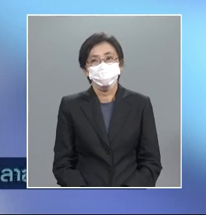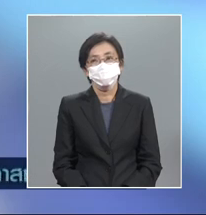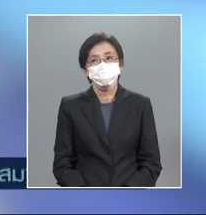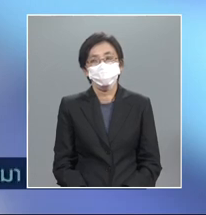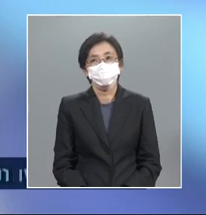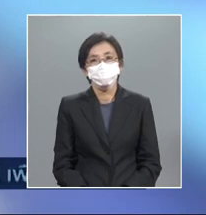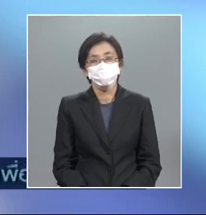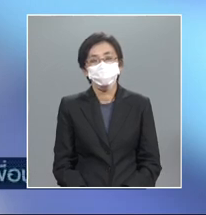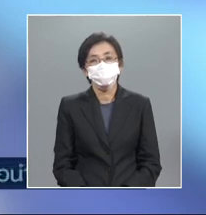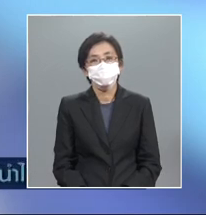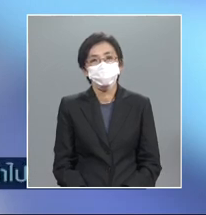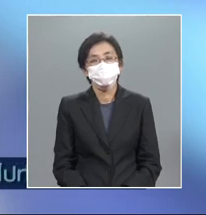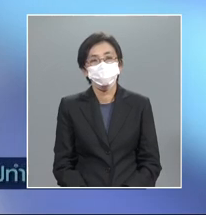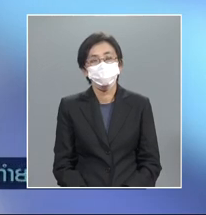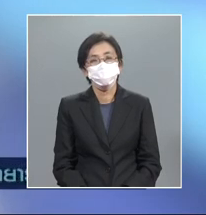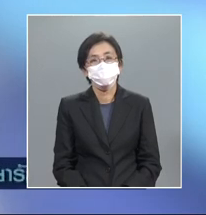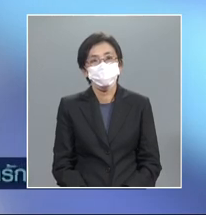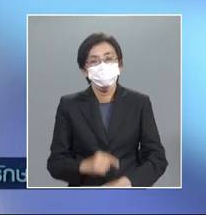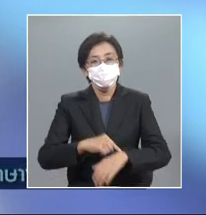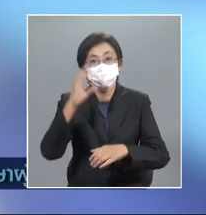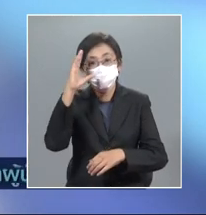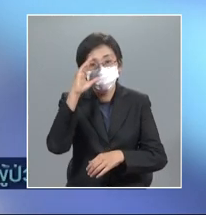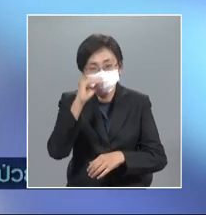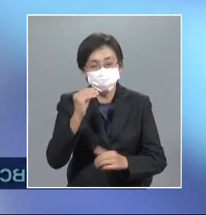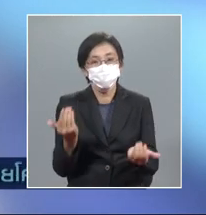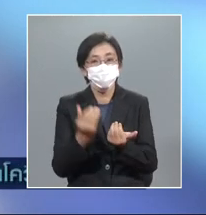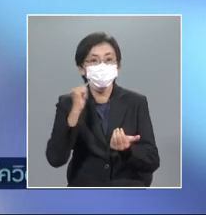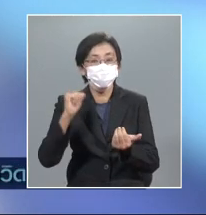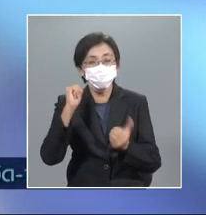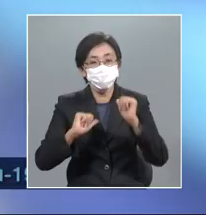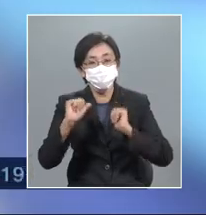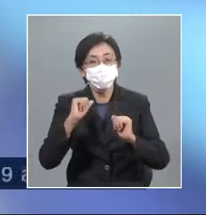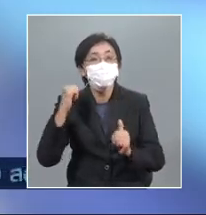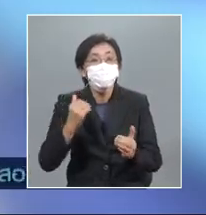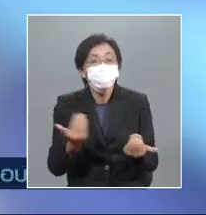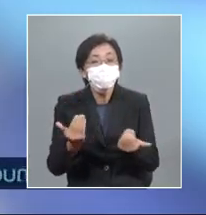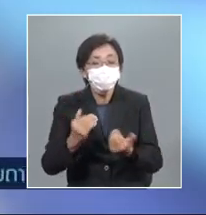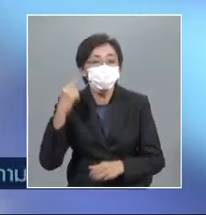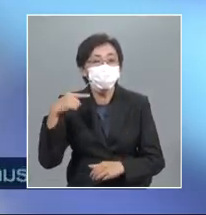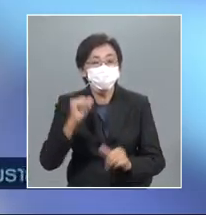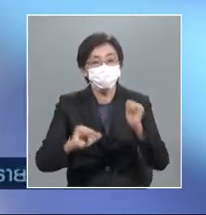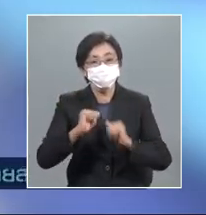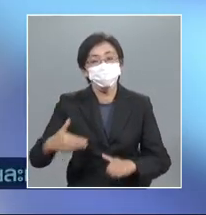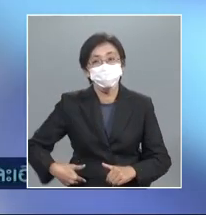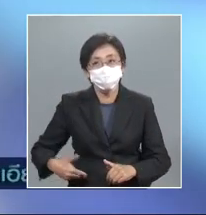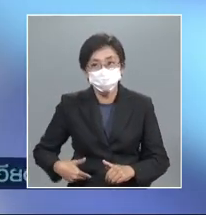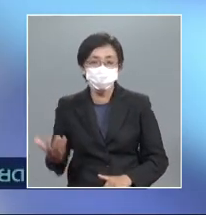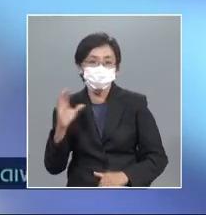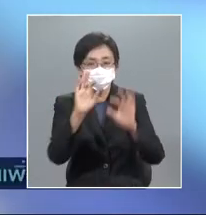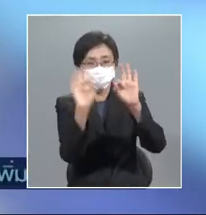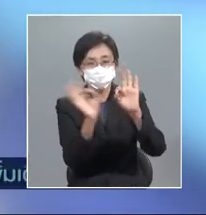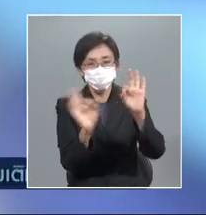เมื่อคืนที่ผ่านมานะช่วงหัวค่ำคุณไอซ์เองก็ได้มีการโพสต์นะแจ้งว่านะค่อมนั้นอยู่ในอาการโคม่า